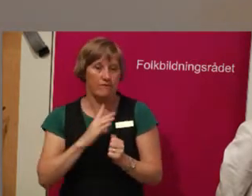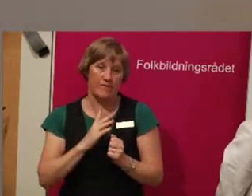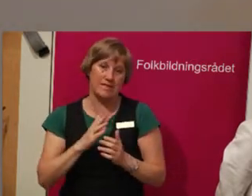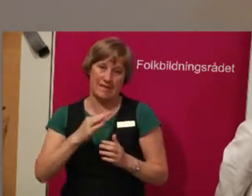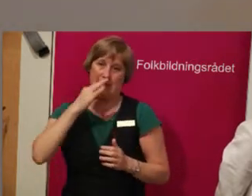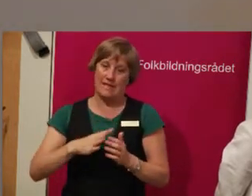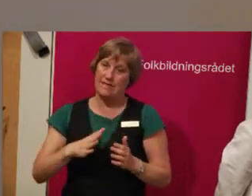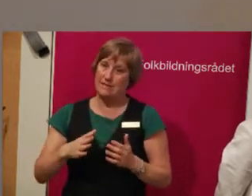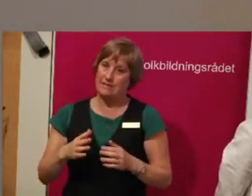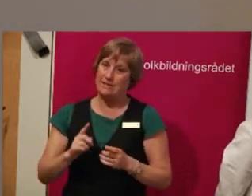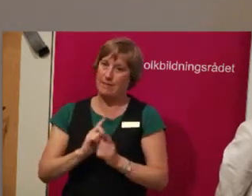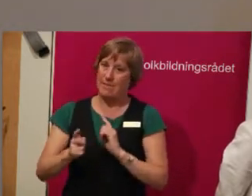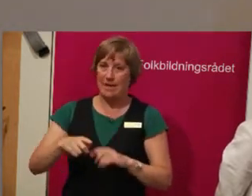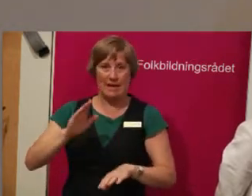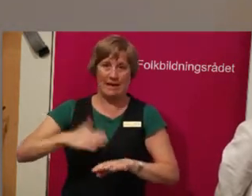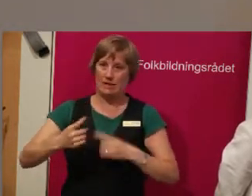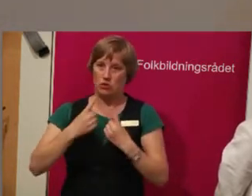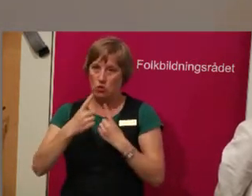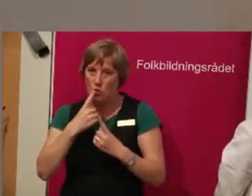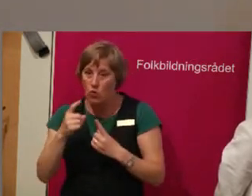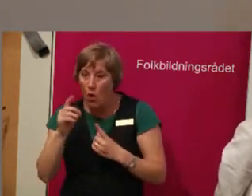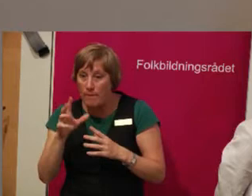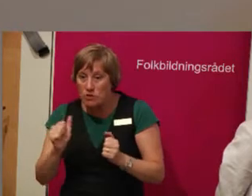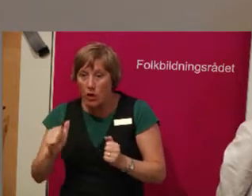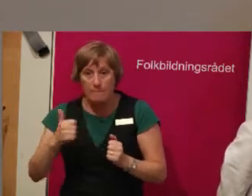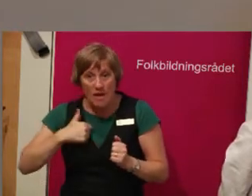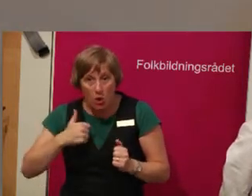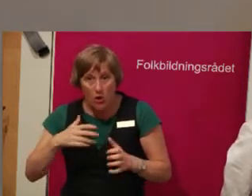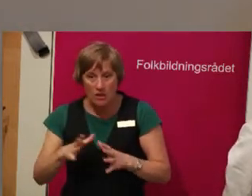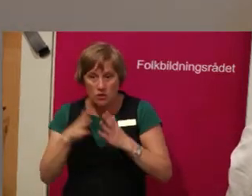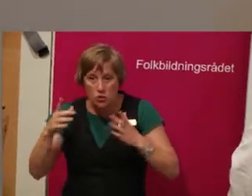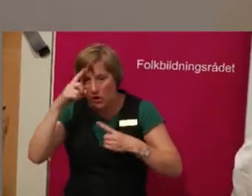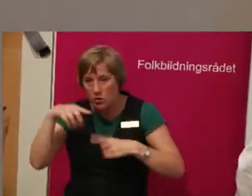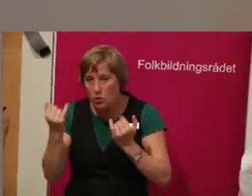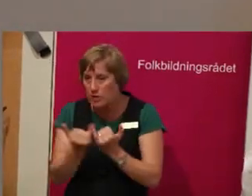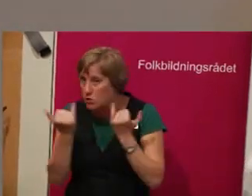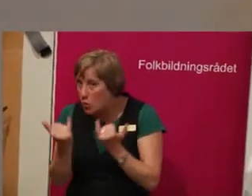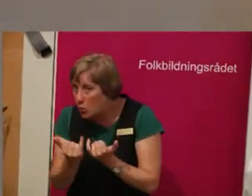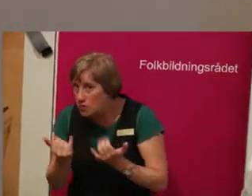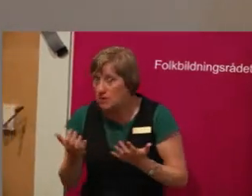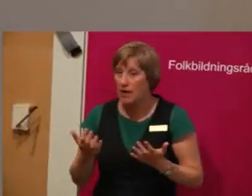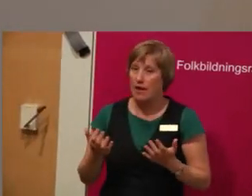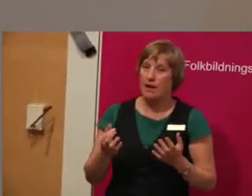ha kvar de stora etablerade institutionerna? Ska vi nagga dem i kanten? Hur mycket pengar ska vi kanalisera ut till